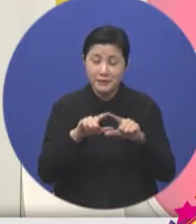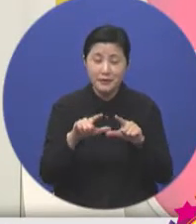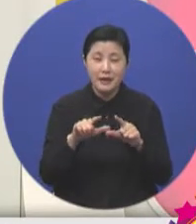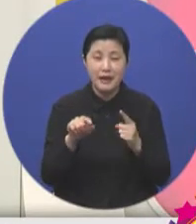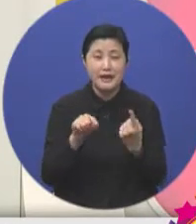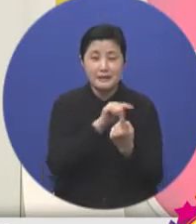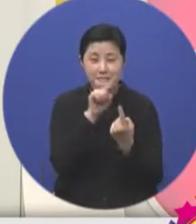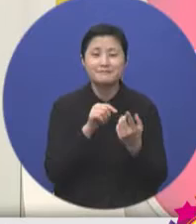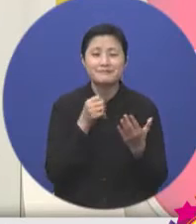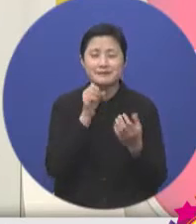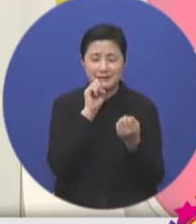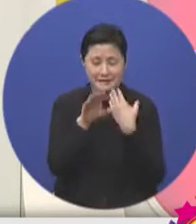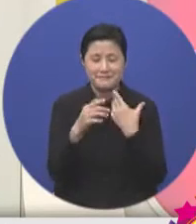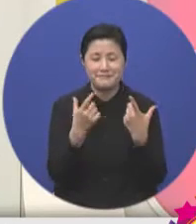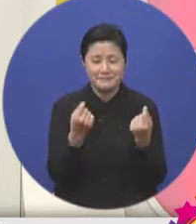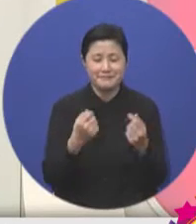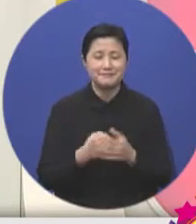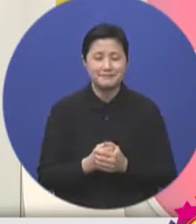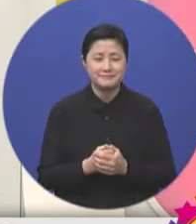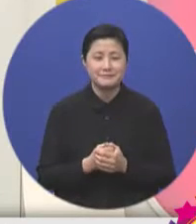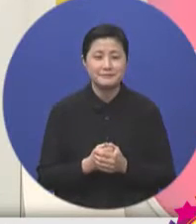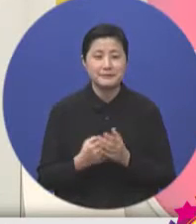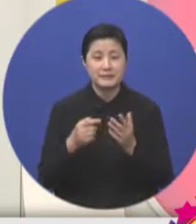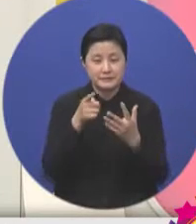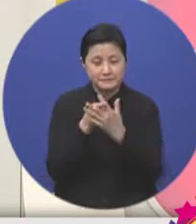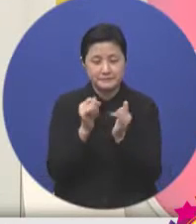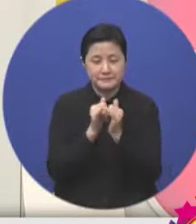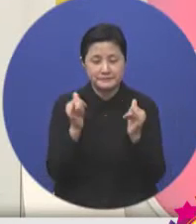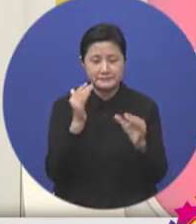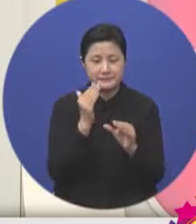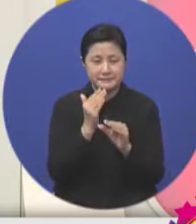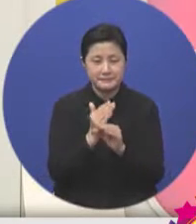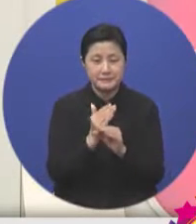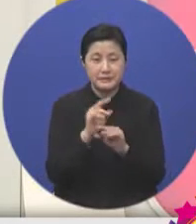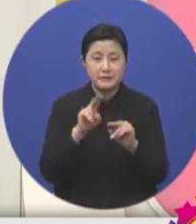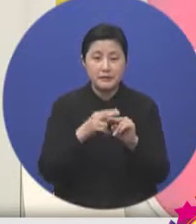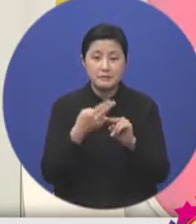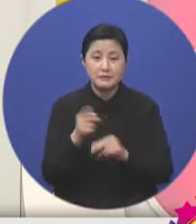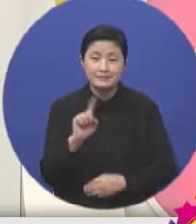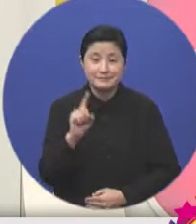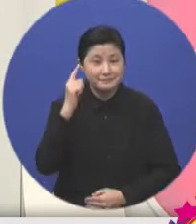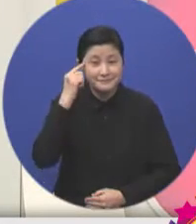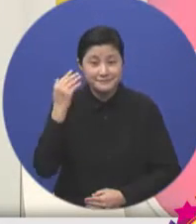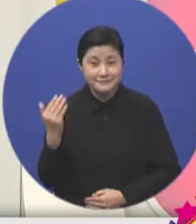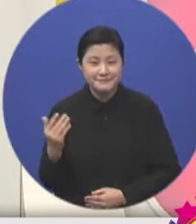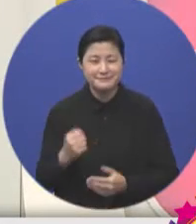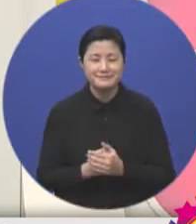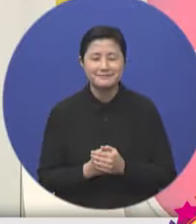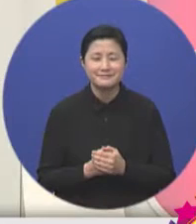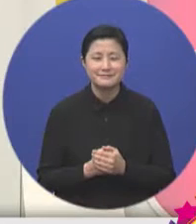답이겠죠. 네. 그렇습니다. 자, 퀴즈 정답자들은요. 네. 무슨 선물인가요?